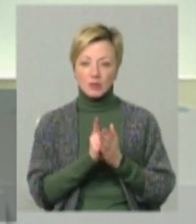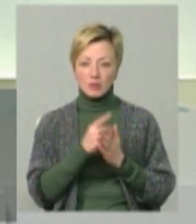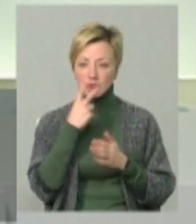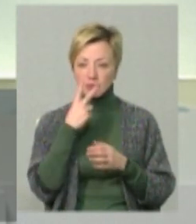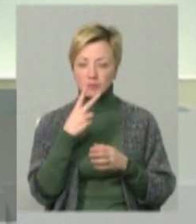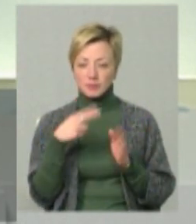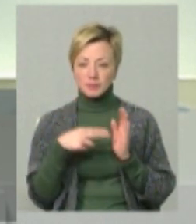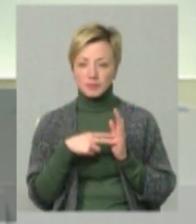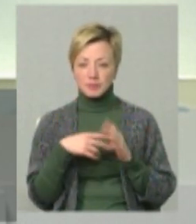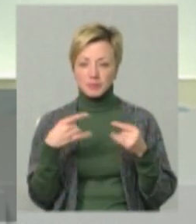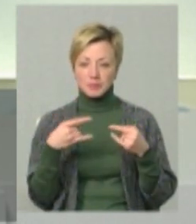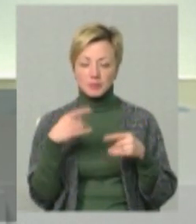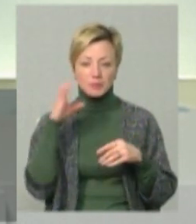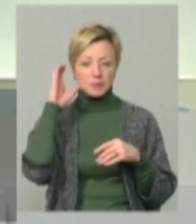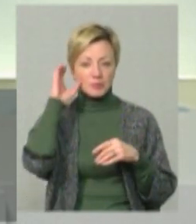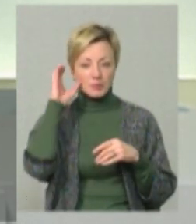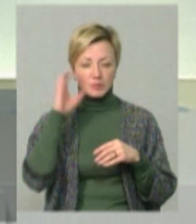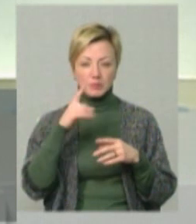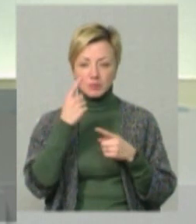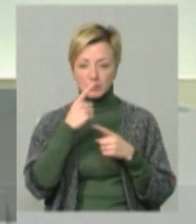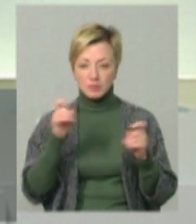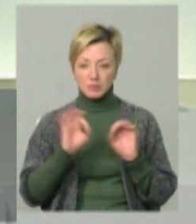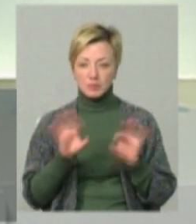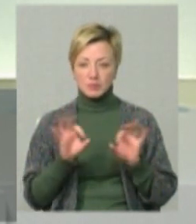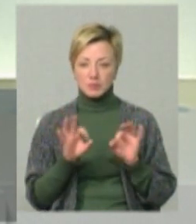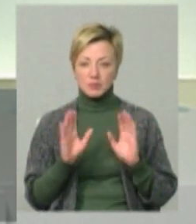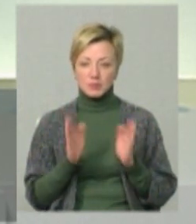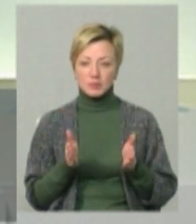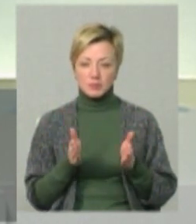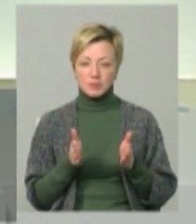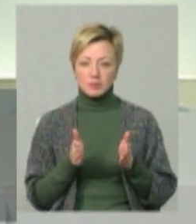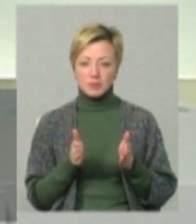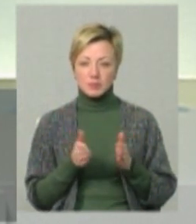оперативно включити і прослухати повідомлення, яке буде